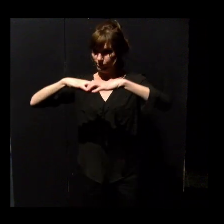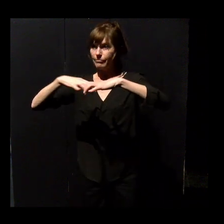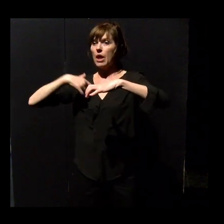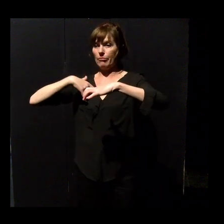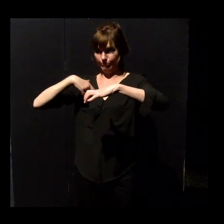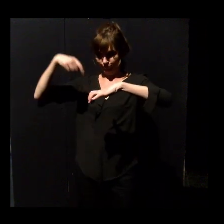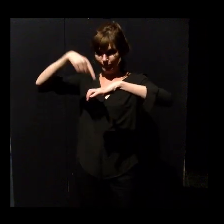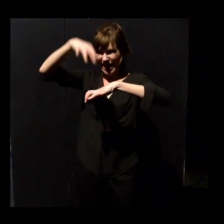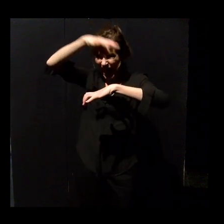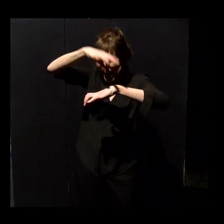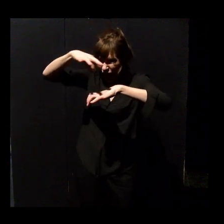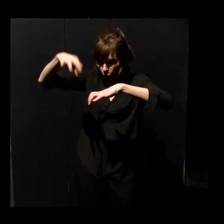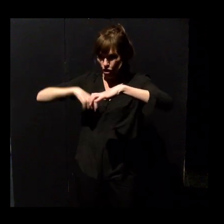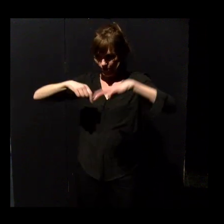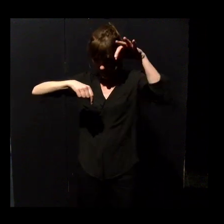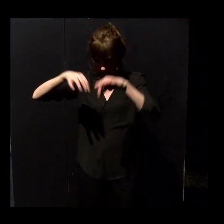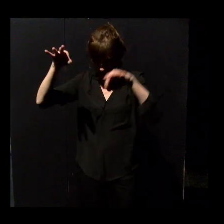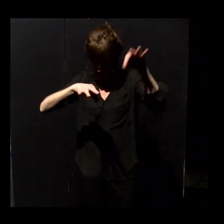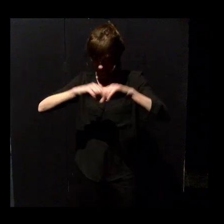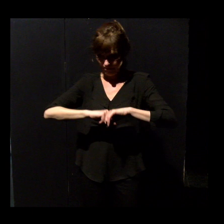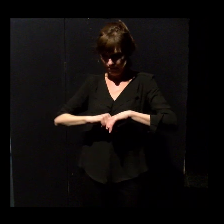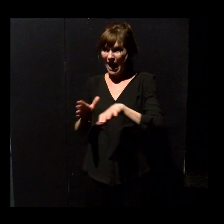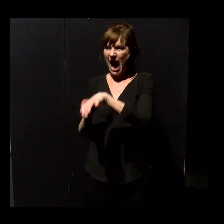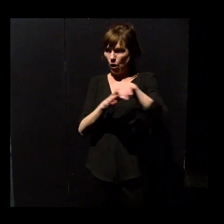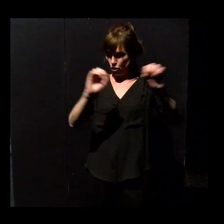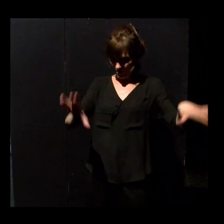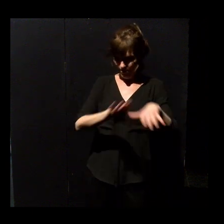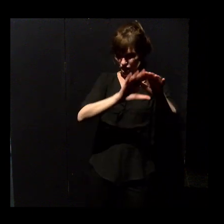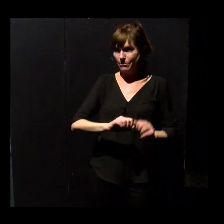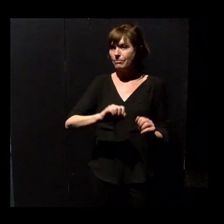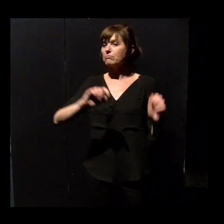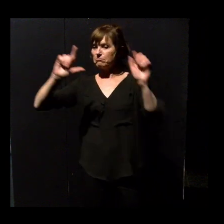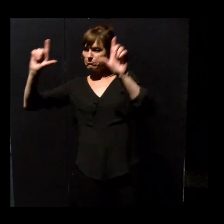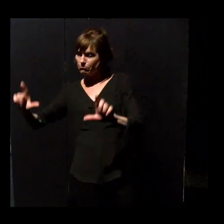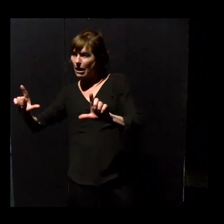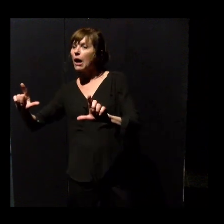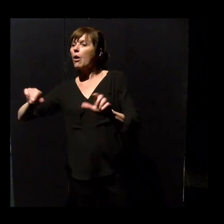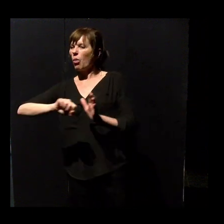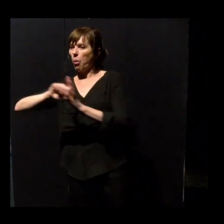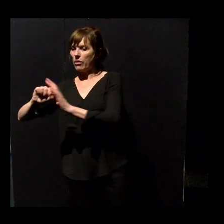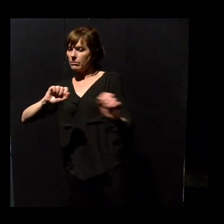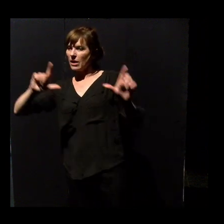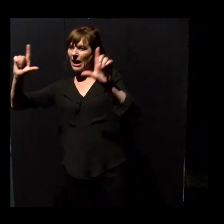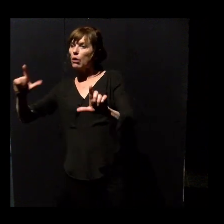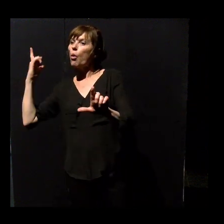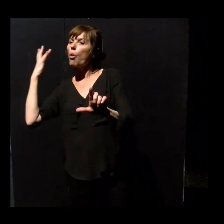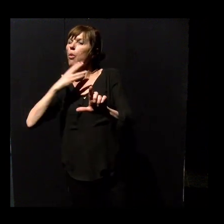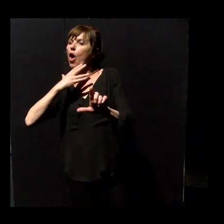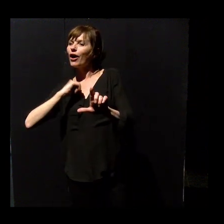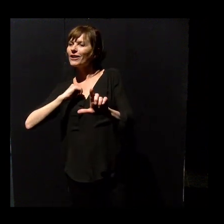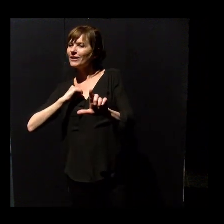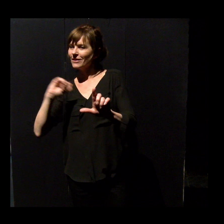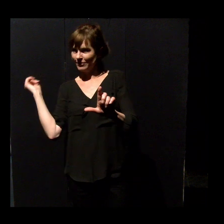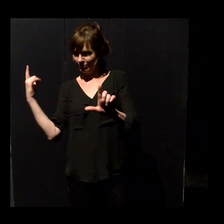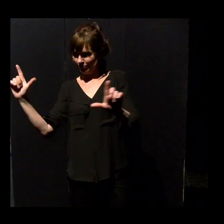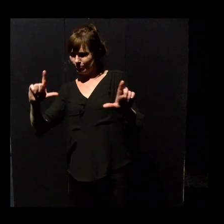fameuses électrodes dont je parlais, et à droite, cette carte avec ces couleurs orangées qui arrivent à différents moments.